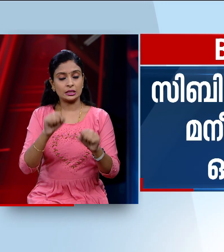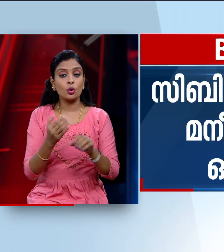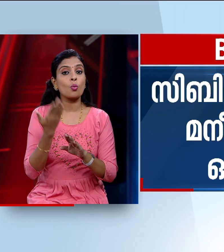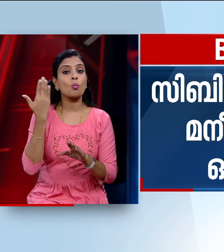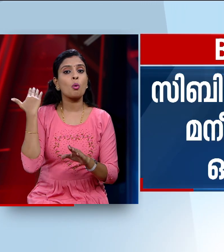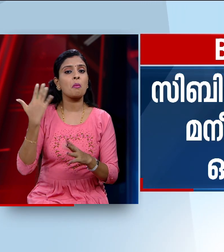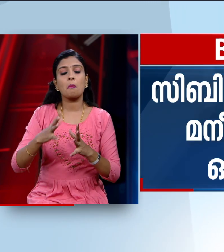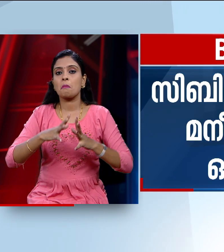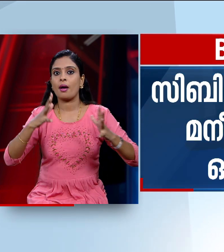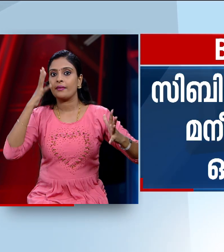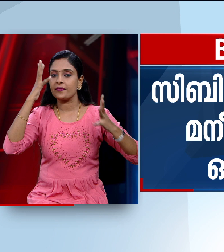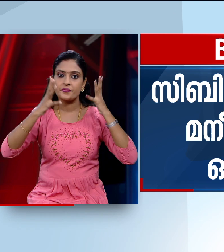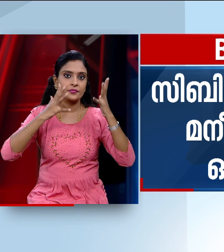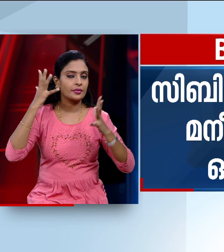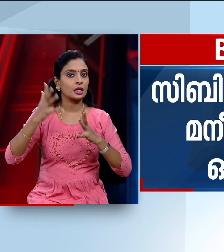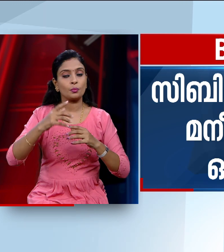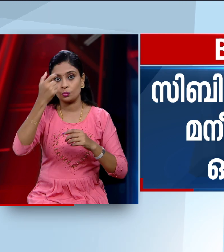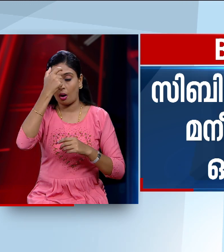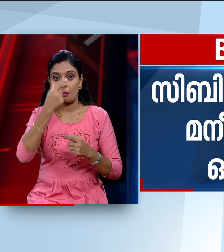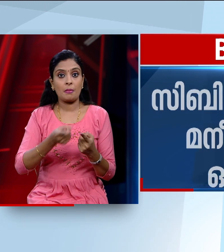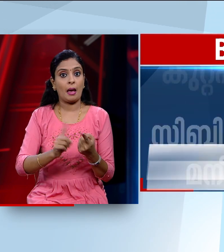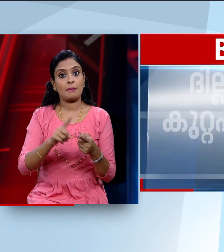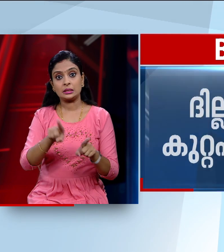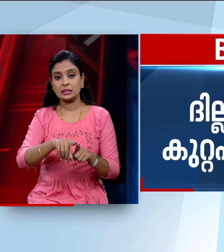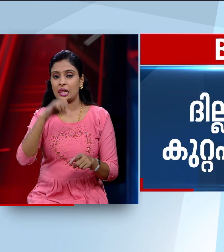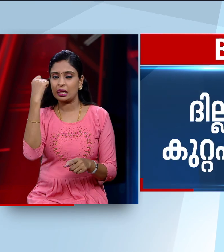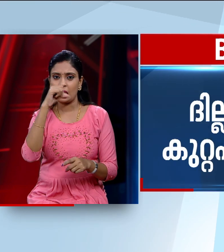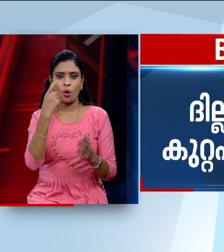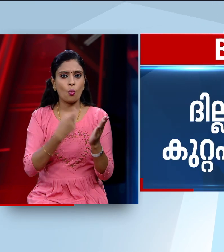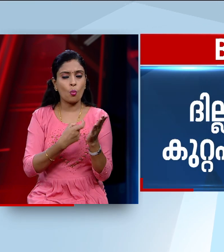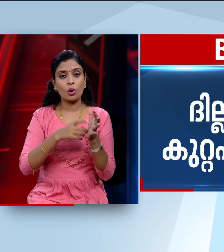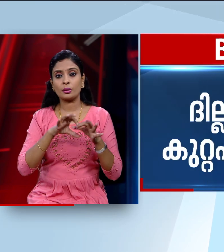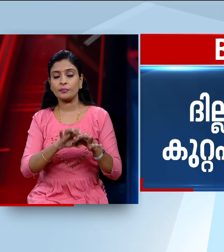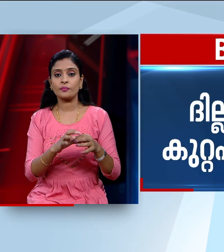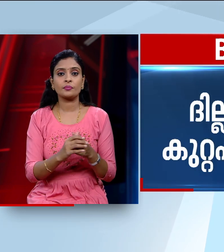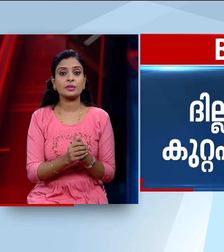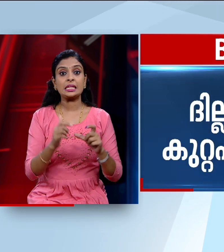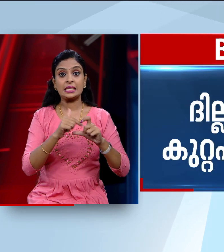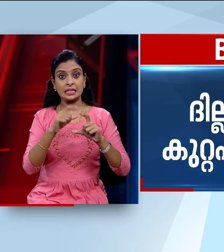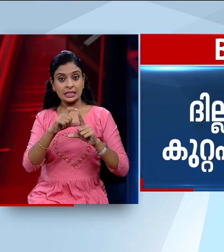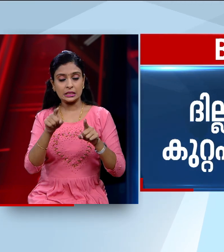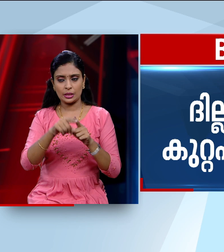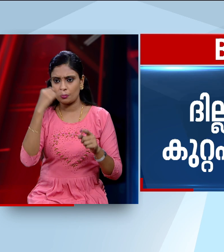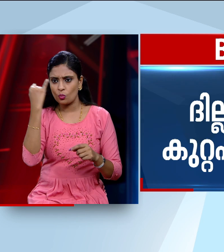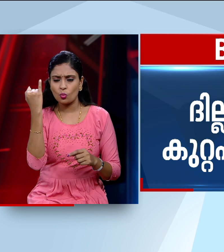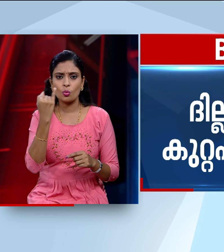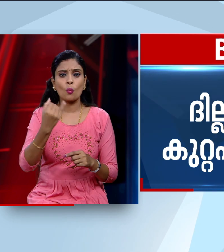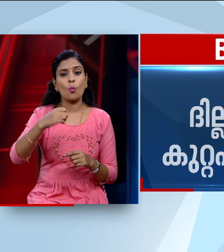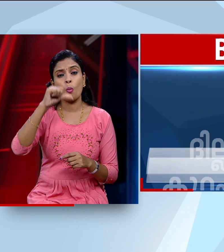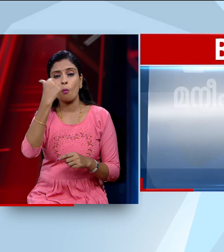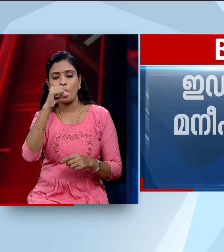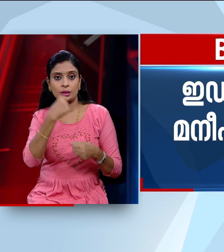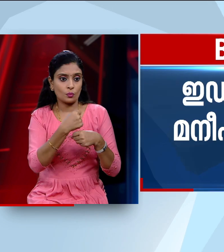മദ്യനയം പിൻവലിച്ച ശേഷം പിന്നെയും ഏറെ ഇഡിയും സിബിഐ അന്വേഷിച്ചിരുന്നത് ഈ മദ്യനയം വഴി മദ്യം ഉൽപ്പാദിപ്പിക്കുന്ന അതുപോലെ തന്നെ